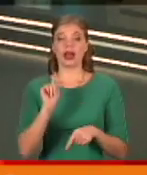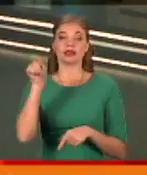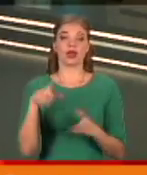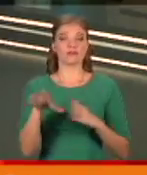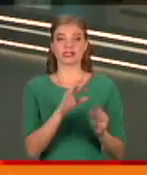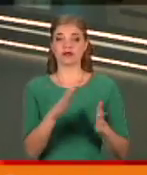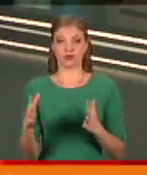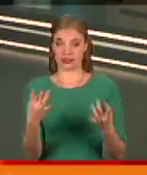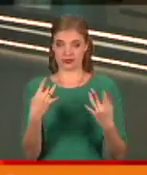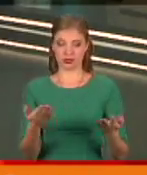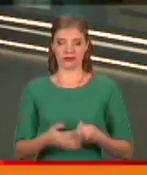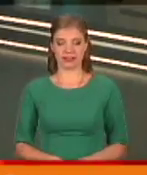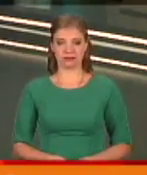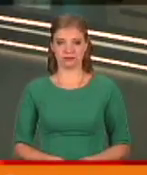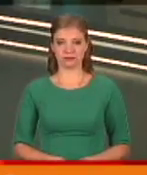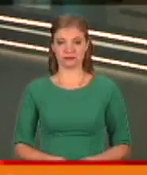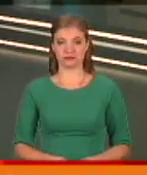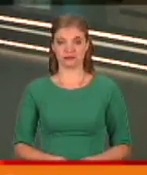все відбувається, розповідай.